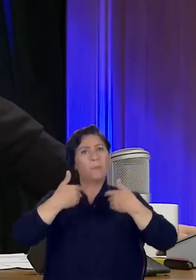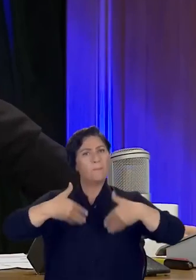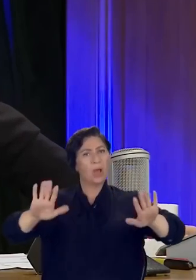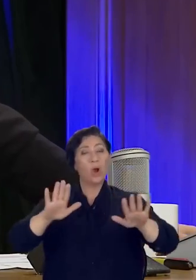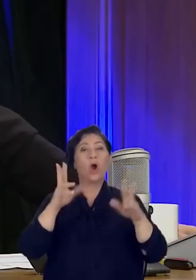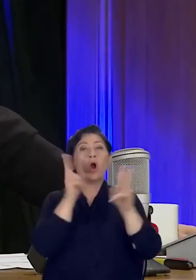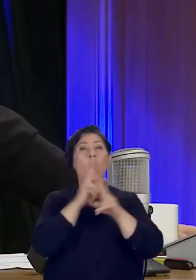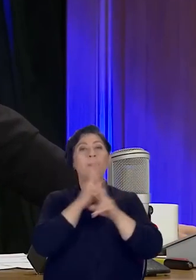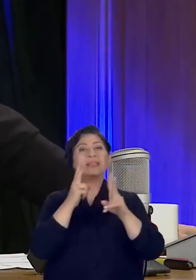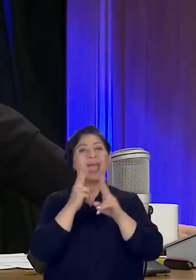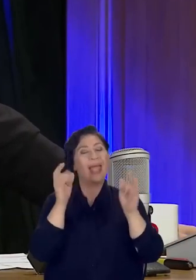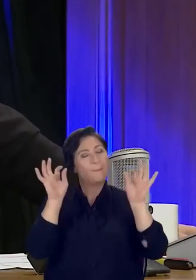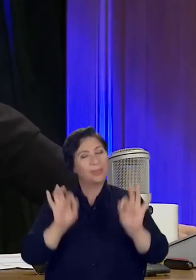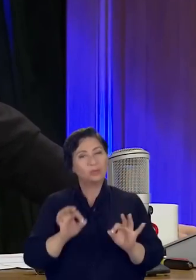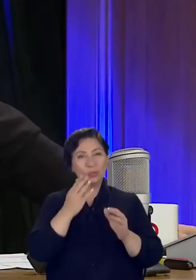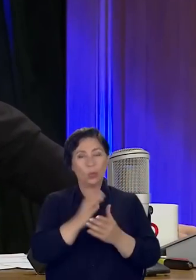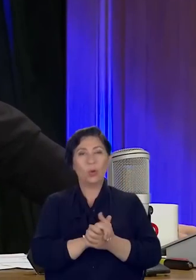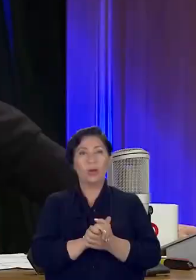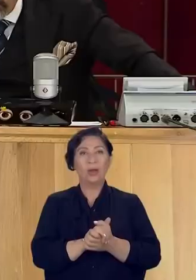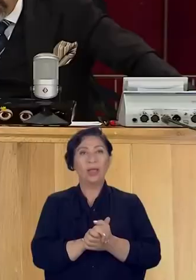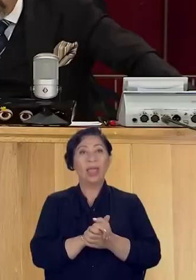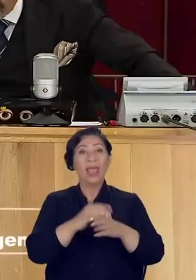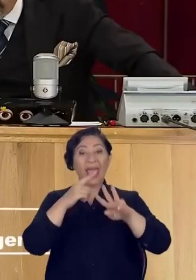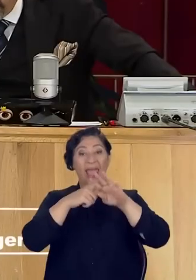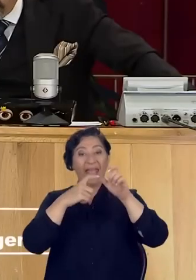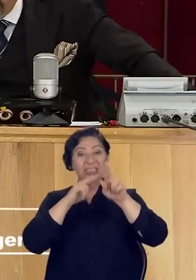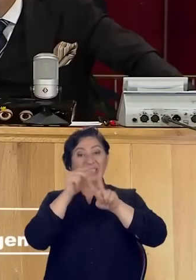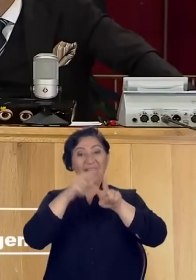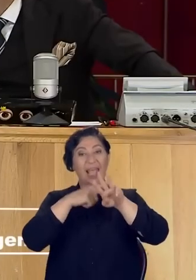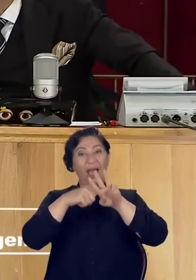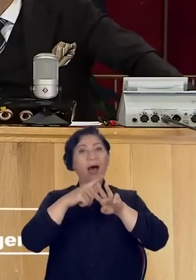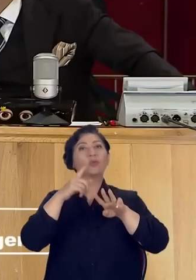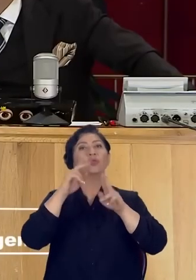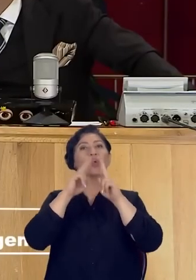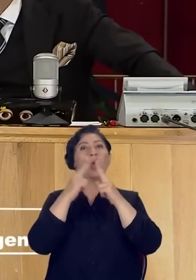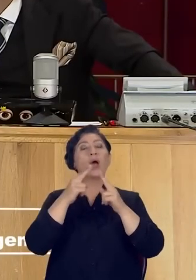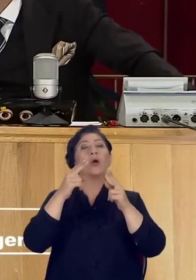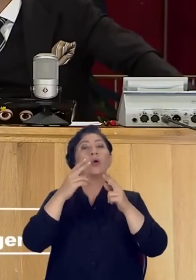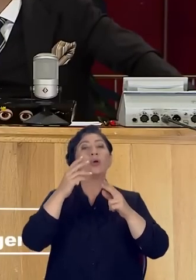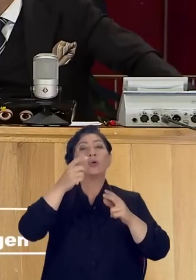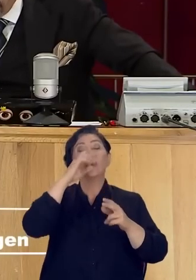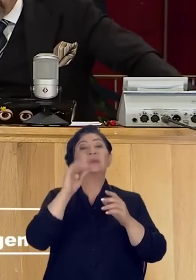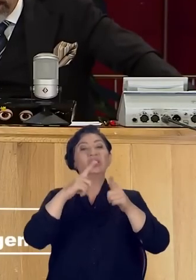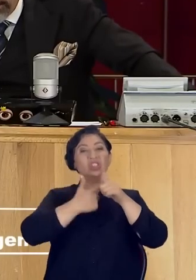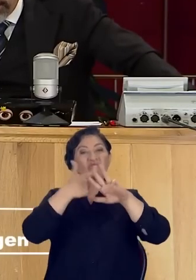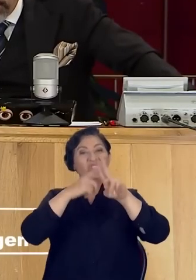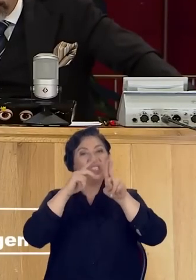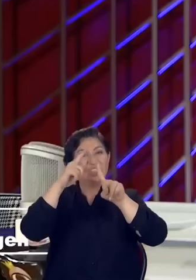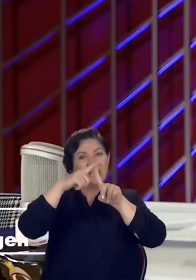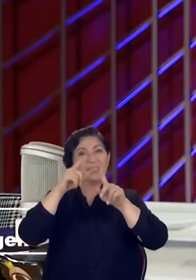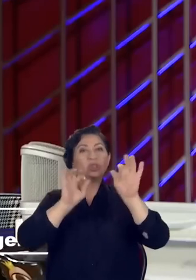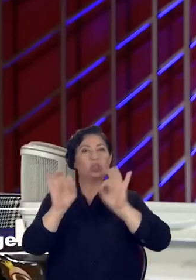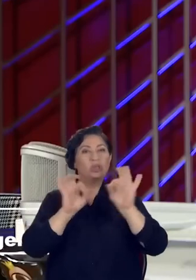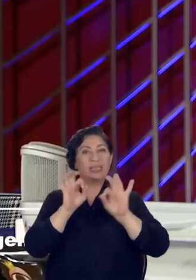ve komedyenliğe geçiyor. Eşkıya dünyaya hükümdar olmaz ve son olarak da Jet Sosyete